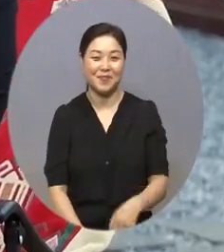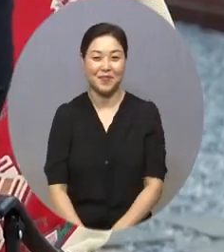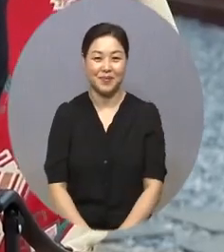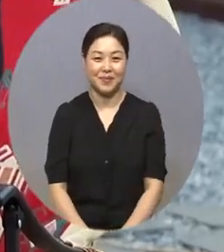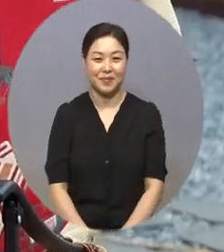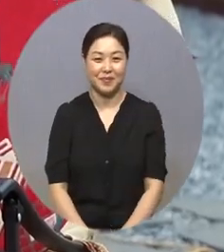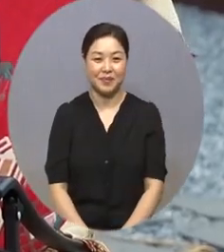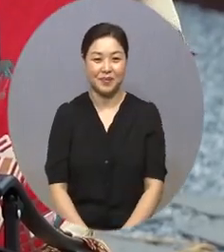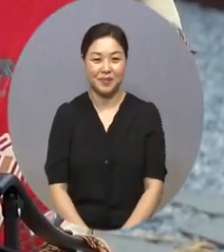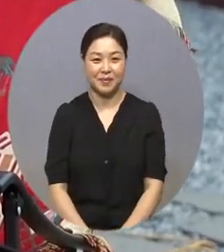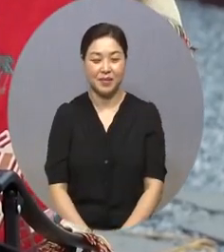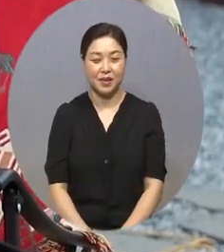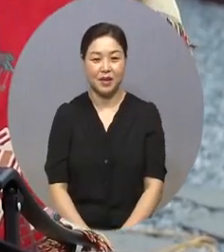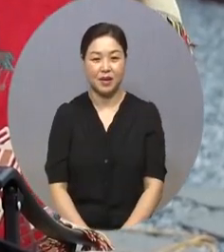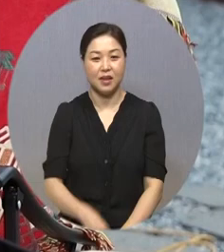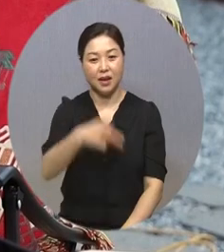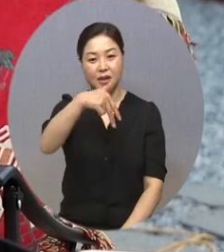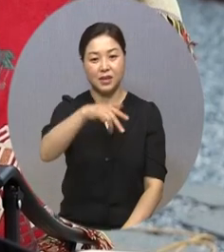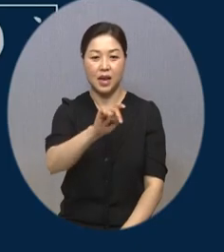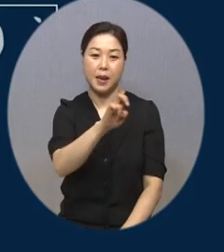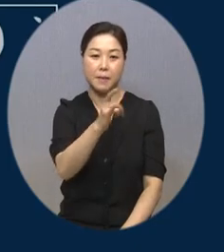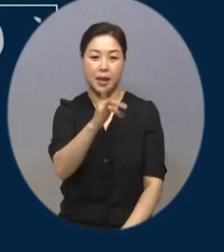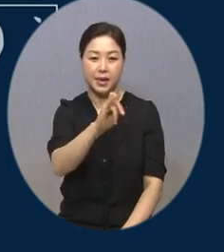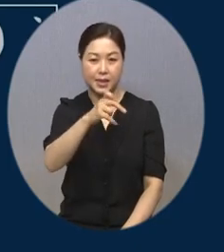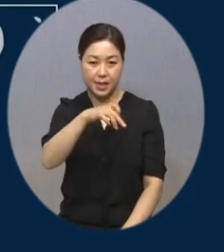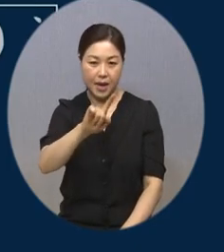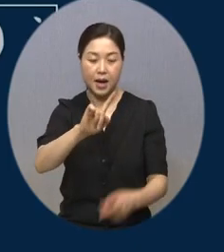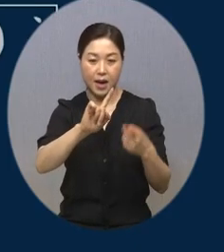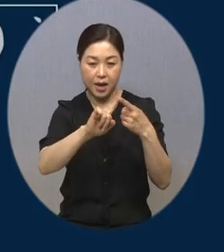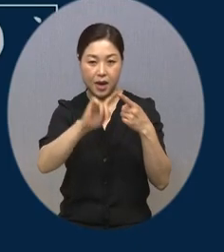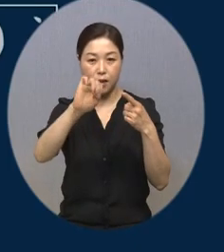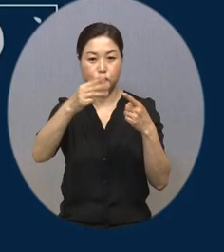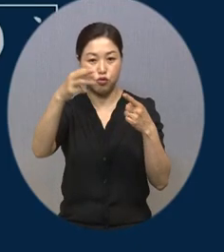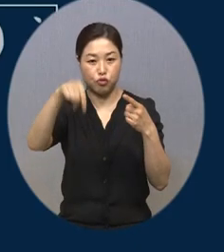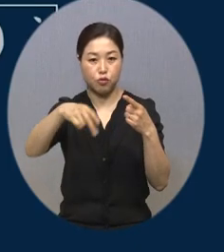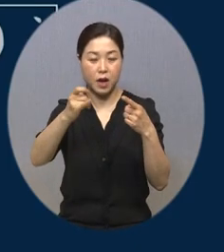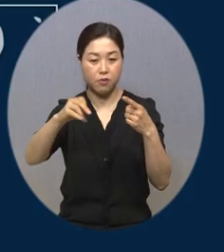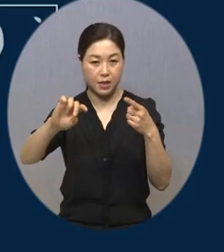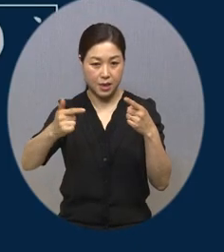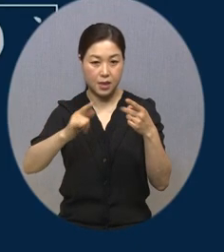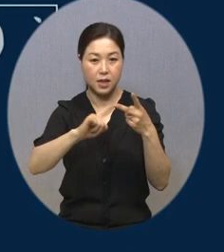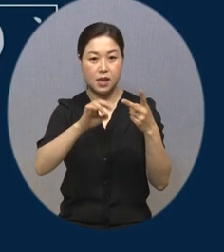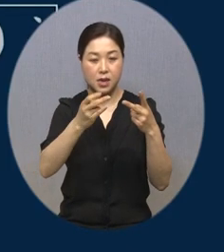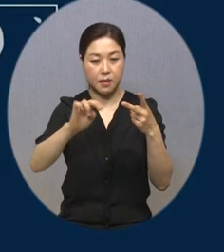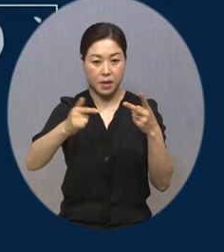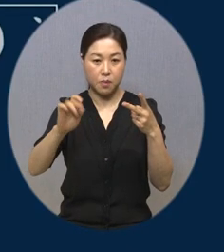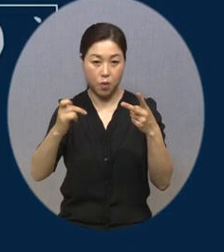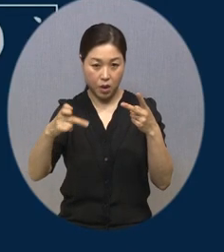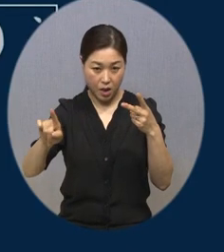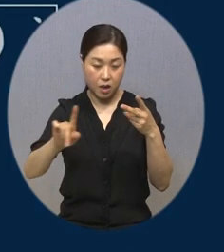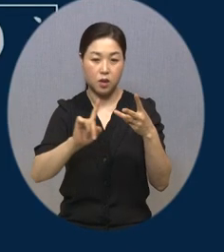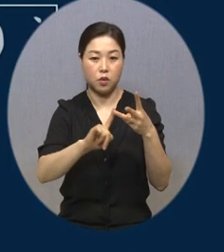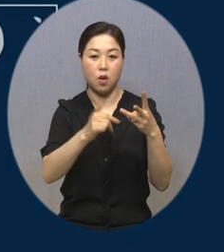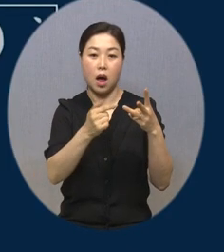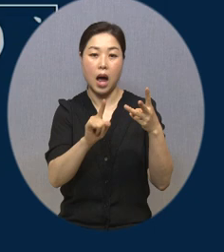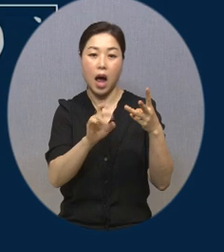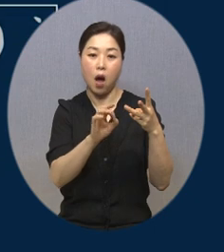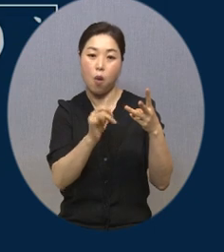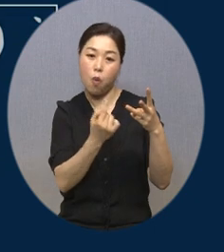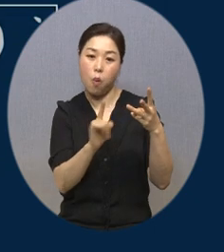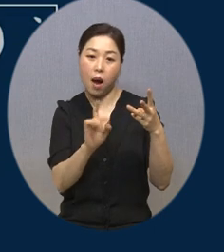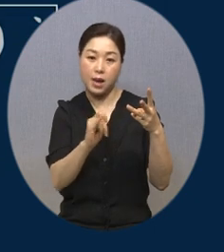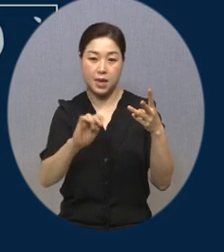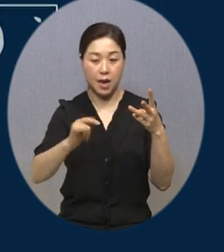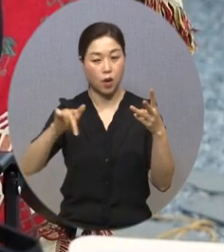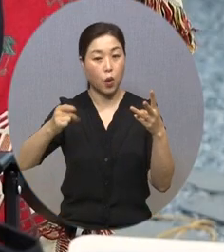3기 선배 걷기는 아메가 별로 한테 땀이 걜 모카 마음 그 다음 왜 파문이 않거나 이렇게 3가지를 산 될것